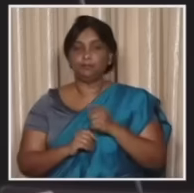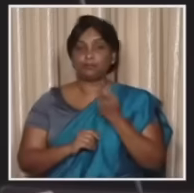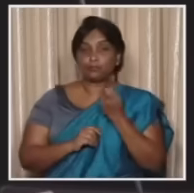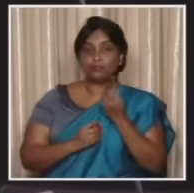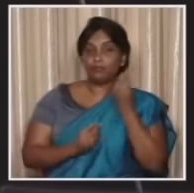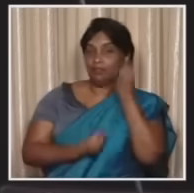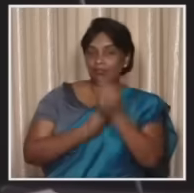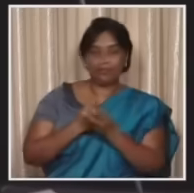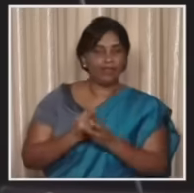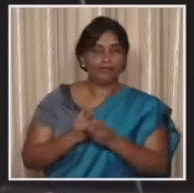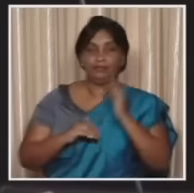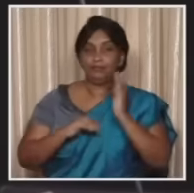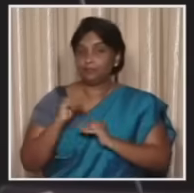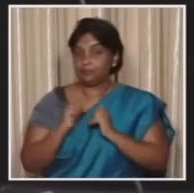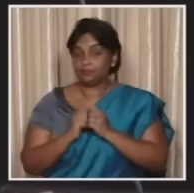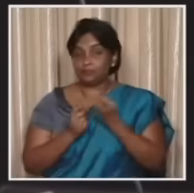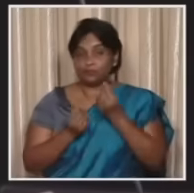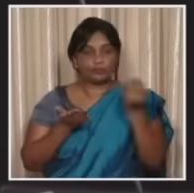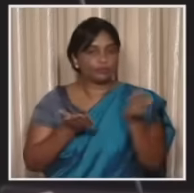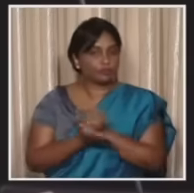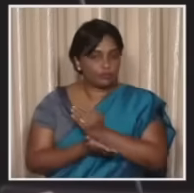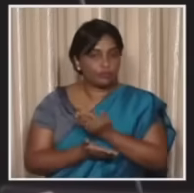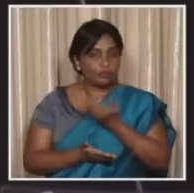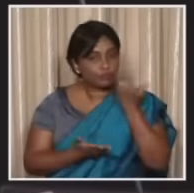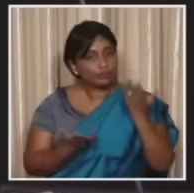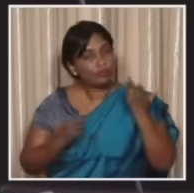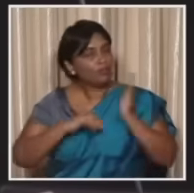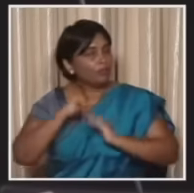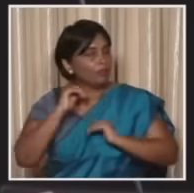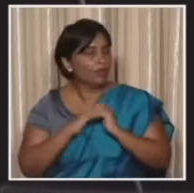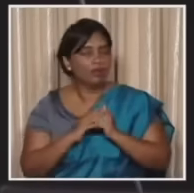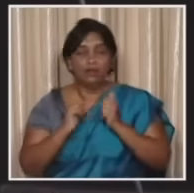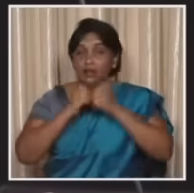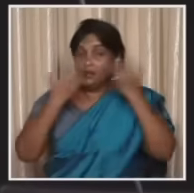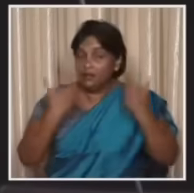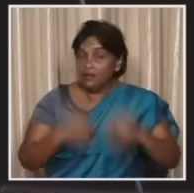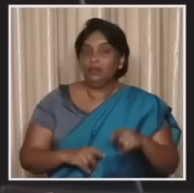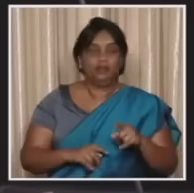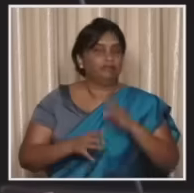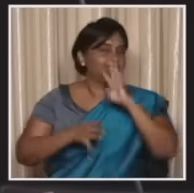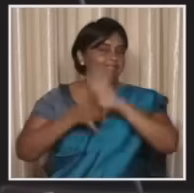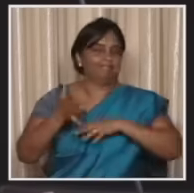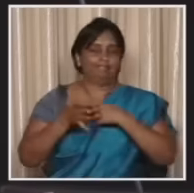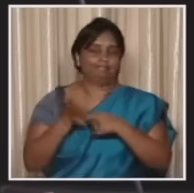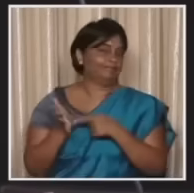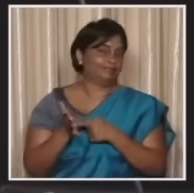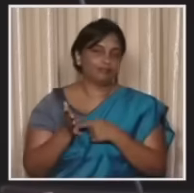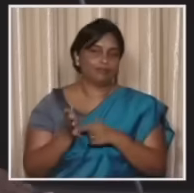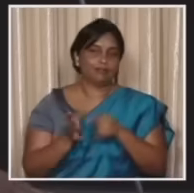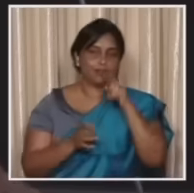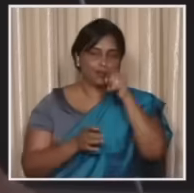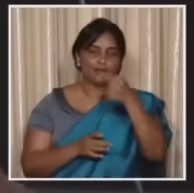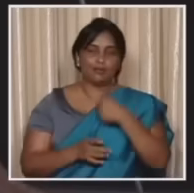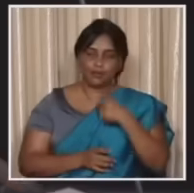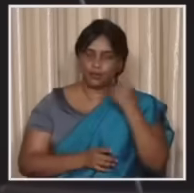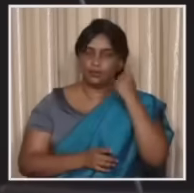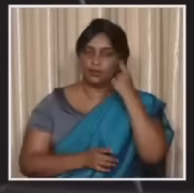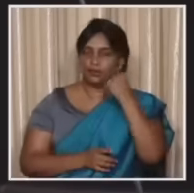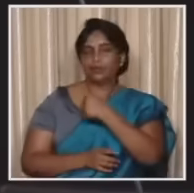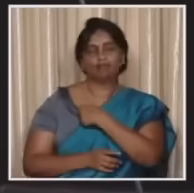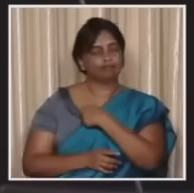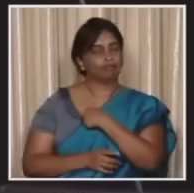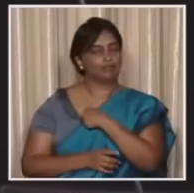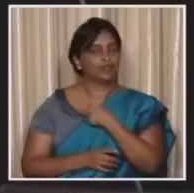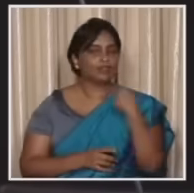එන ඒව හෝ ප්‍රායෝගිකව මුදල් වෙන් කළ හැකි හෝ ප්‍රායෝගිකව නිම කළ හැකි හෝ අයවැයක් නෙමෙයි. මොකද ඔබතුමත් මාත් දන්නව හෘදයේ